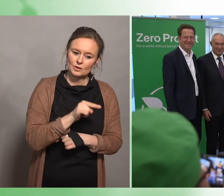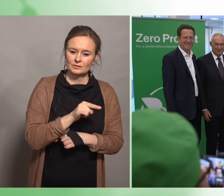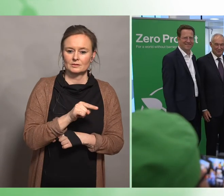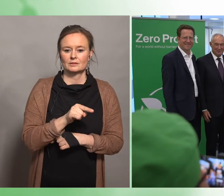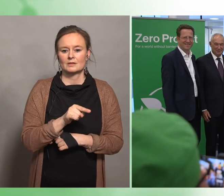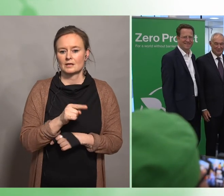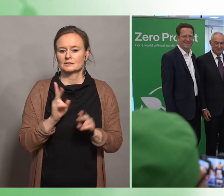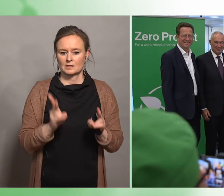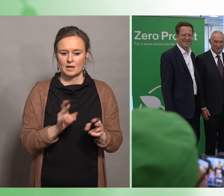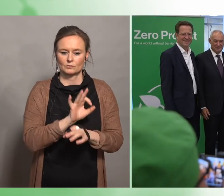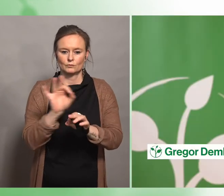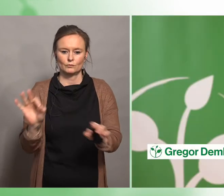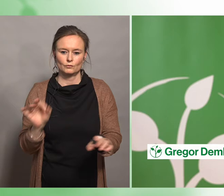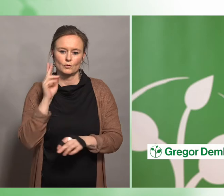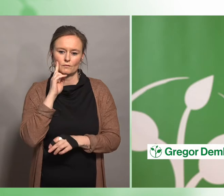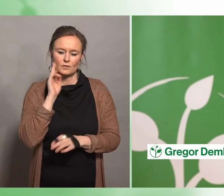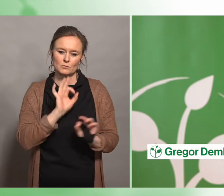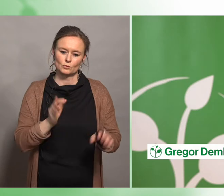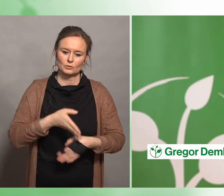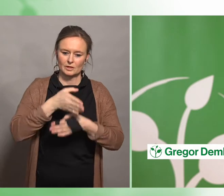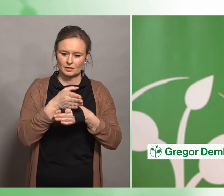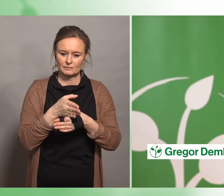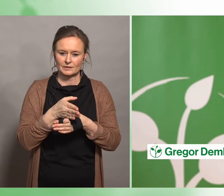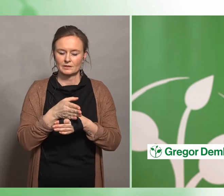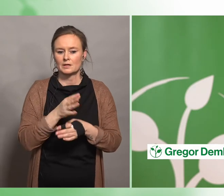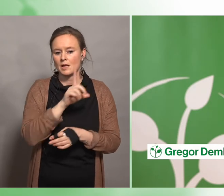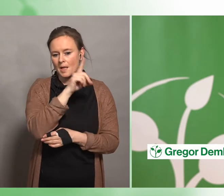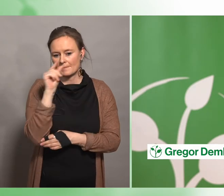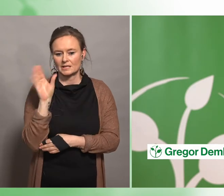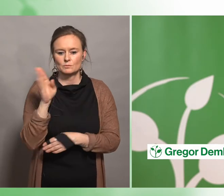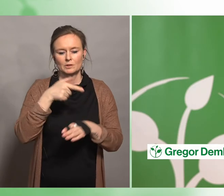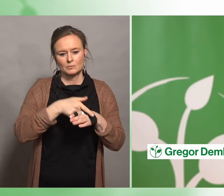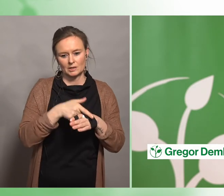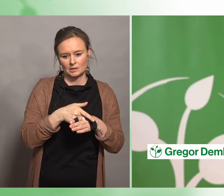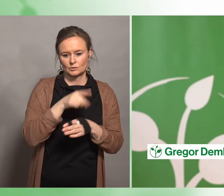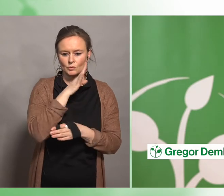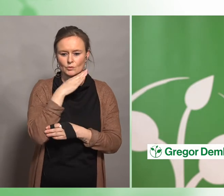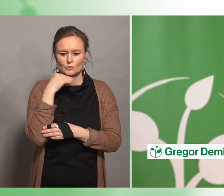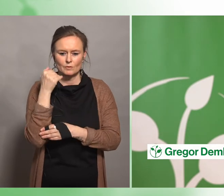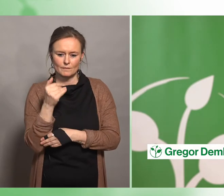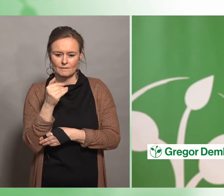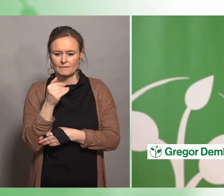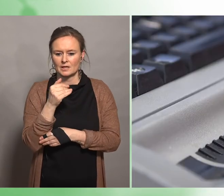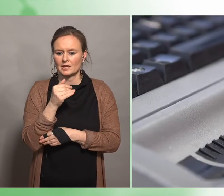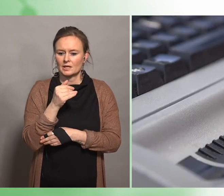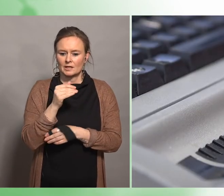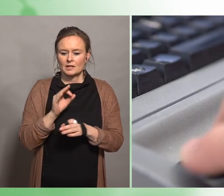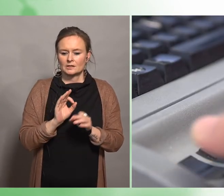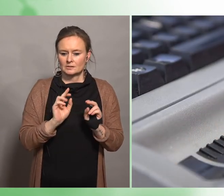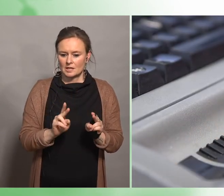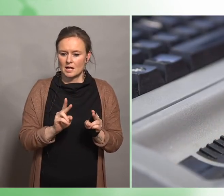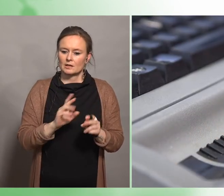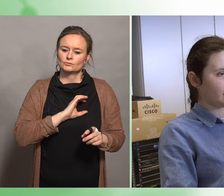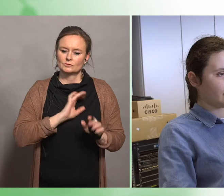können Unternehmen nutzen. Menschen mit Behinderung haben ganz viele Begabungen, die ihnen einfach von vornherein nicht zugetraut werden. Dass